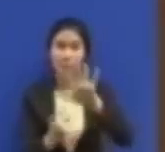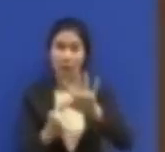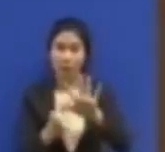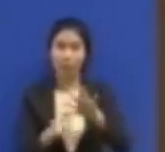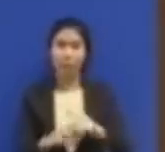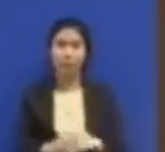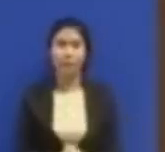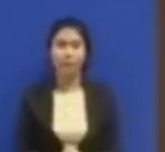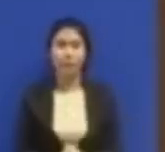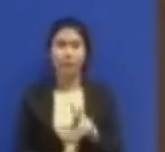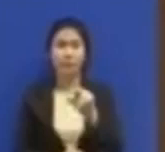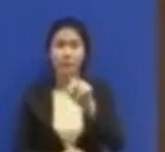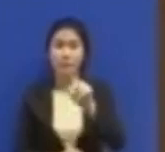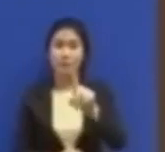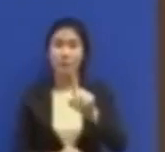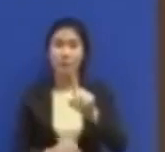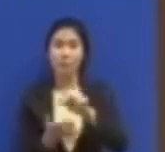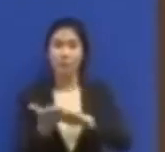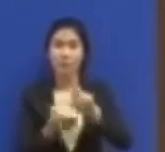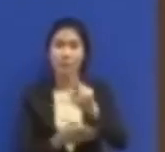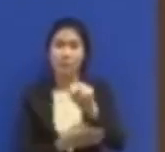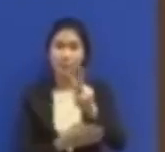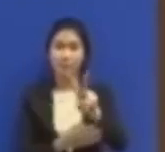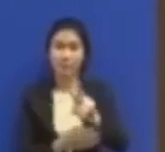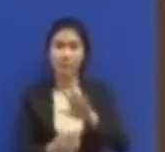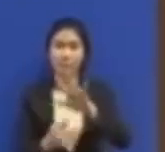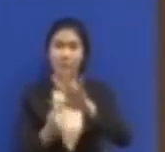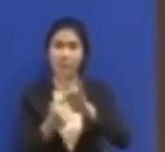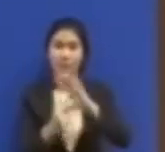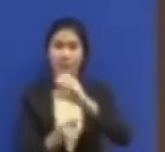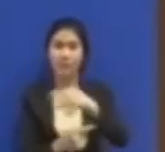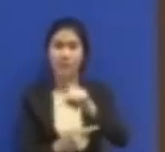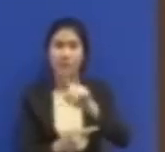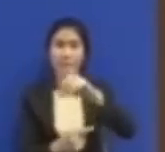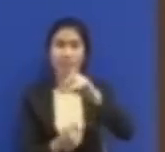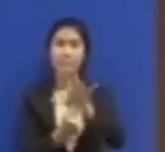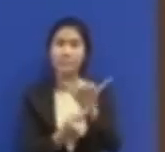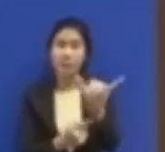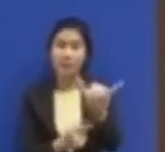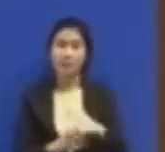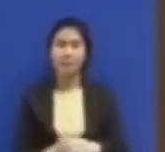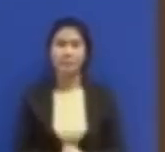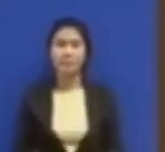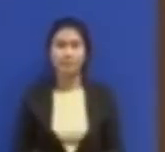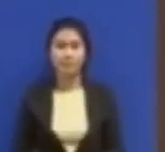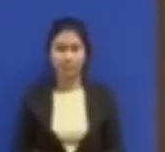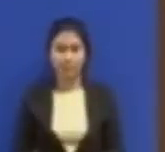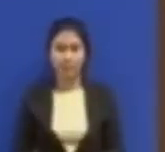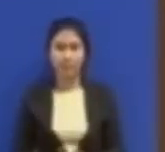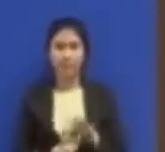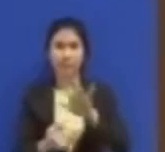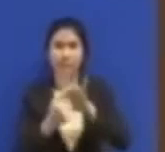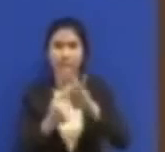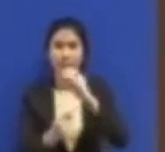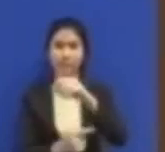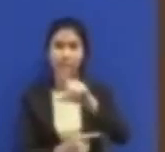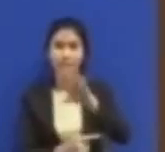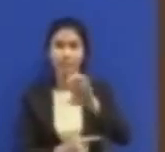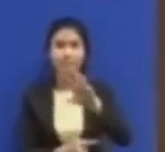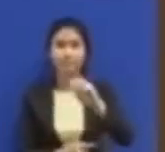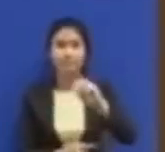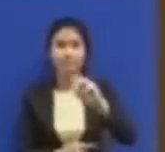32พลอากาศตรีเฉลิมชัยเครืองาม33นายเฉลิมชัยบุญยะ